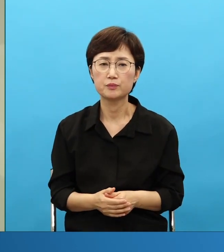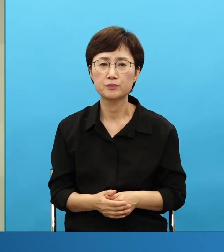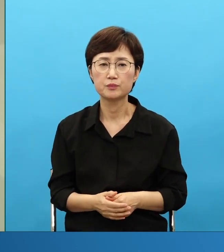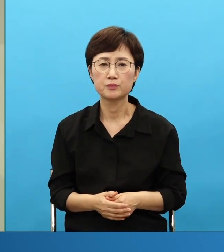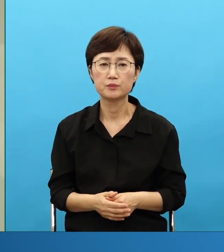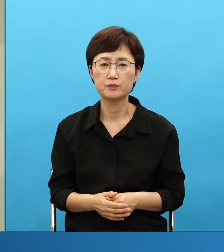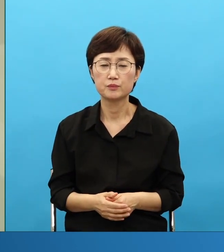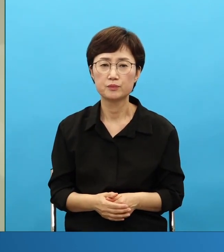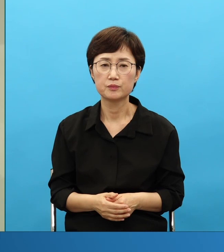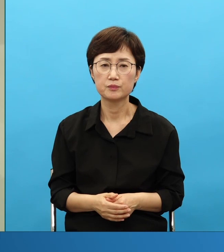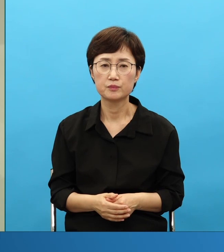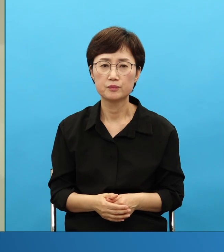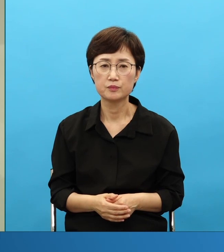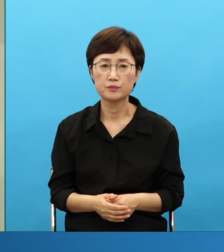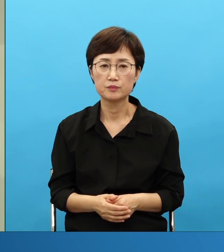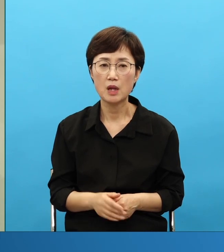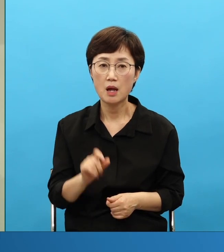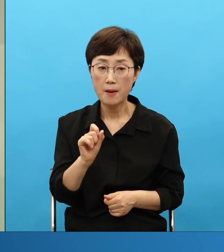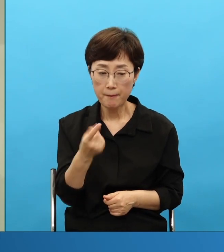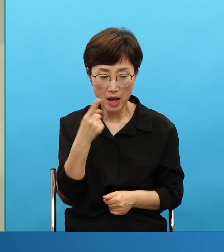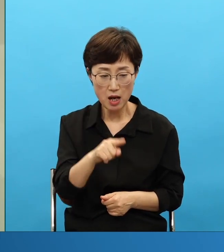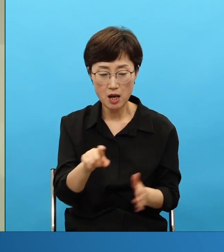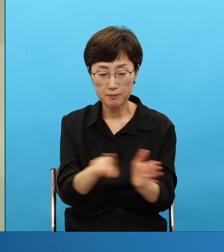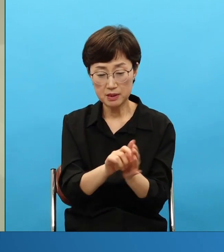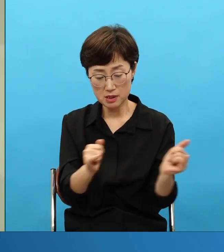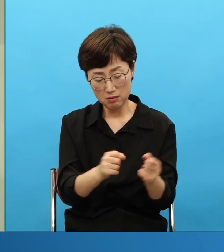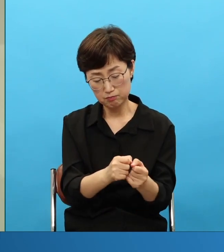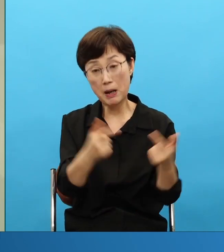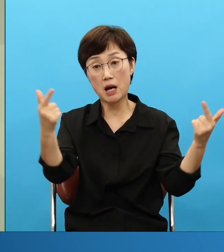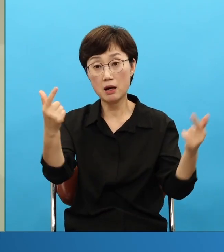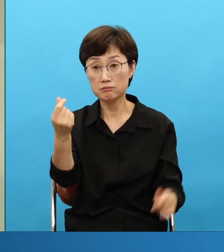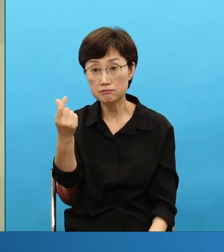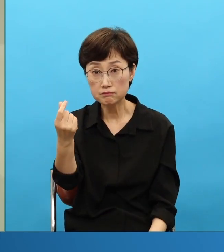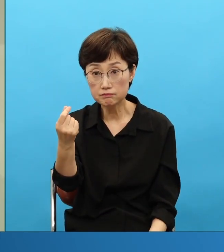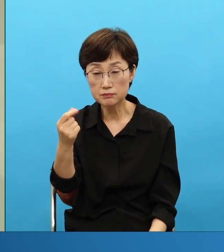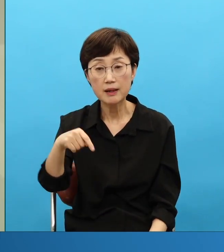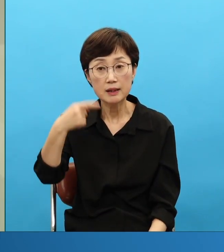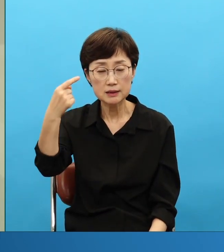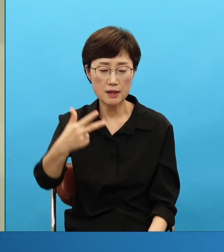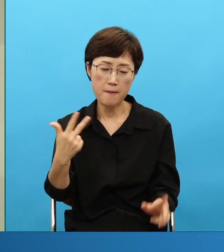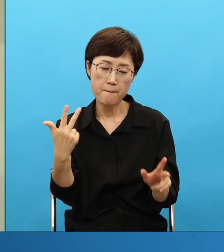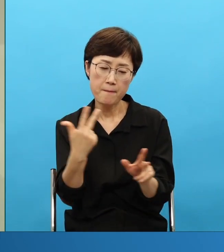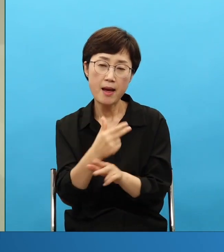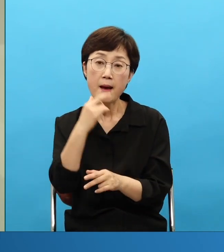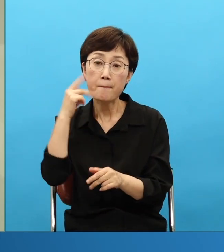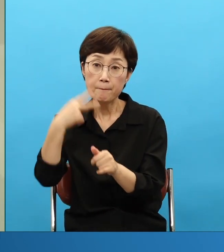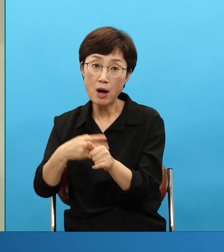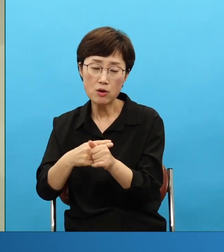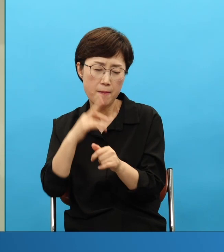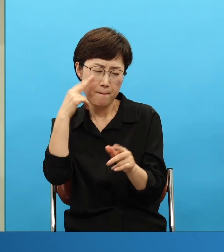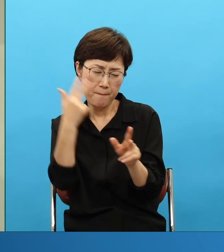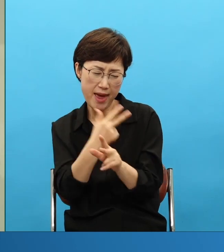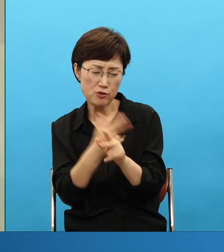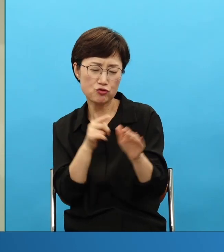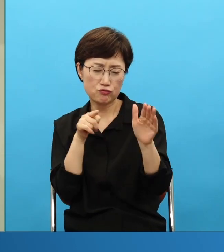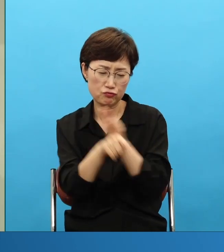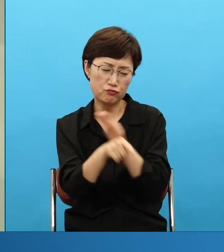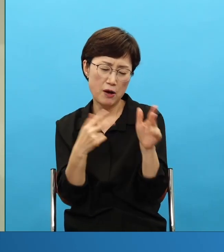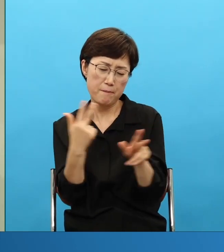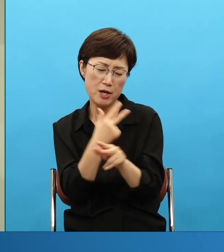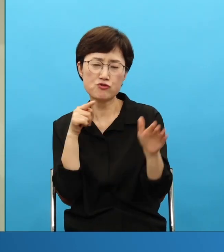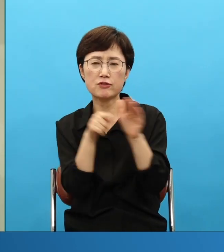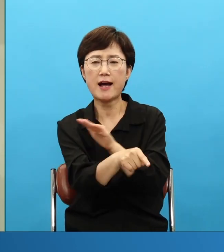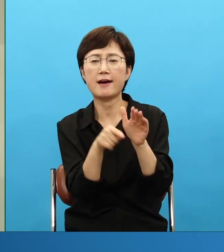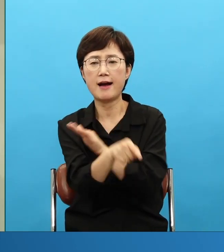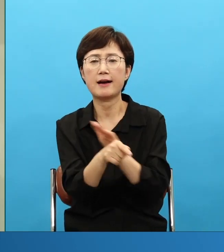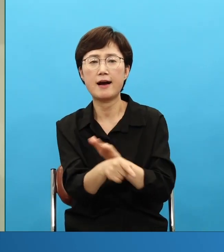the Bible. 엄청난 거죠. It's amazing. 그 다음에 안식일마다 회당에 들어갔다 했죠. And then it says every Sabbath he went into 뭔 the 말입니까?